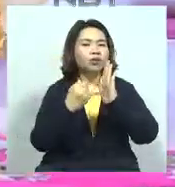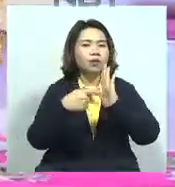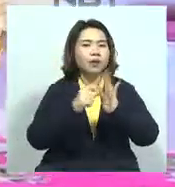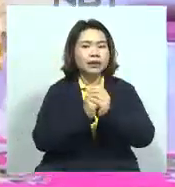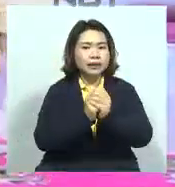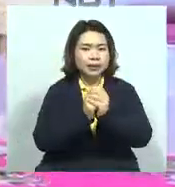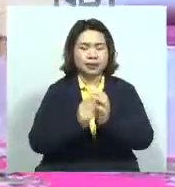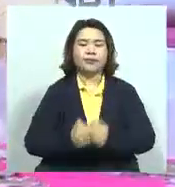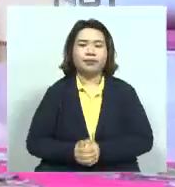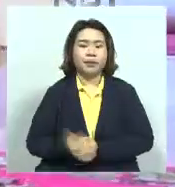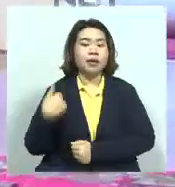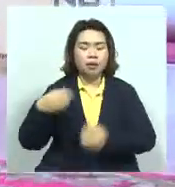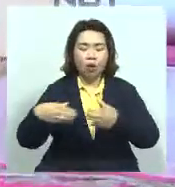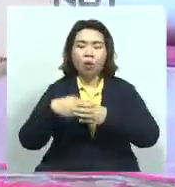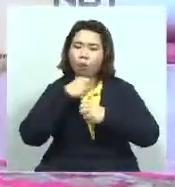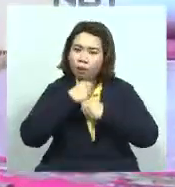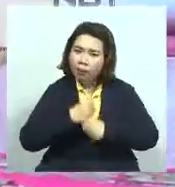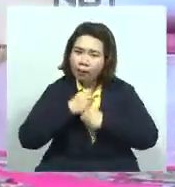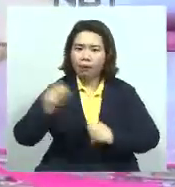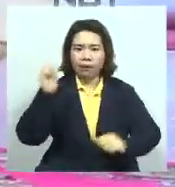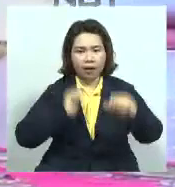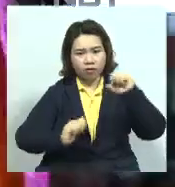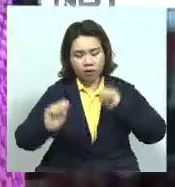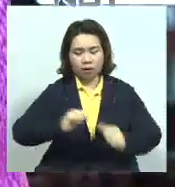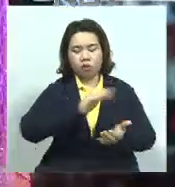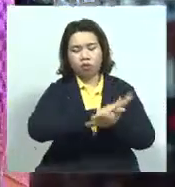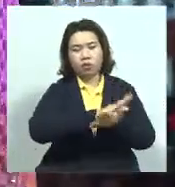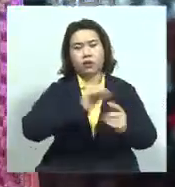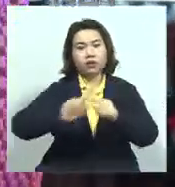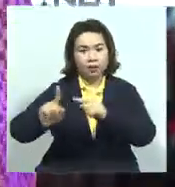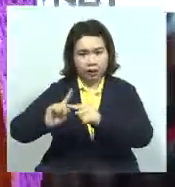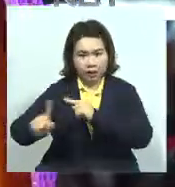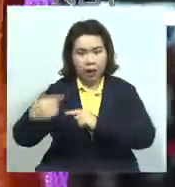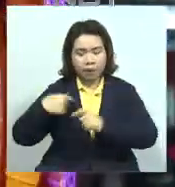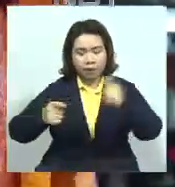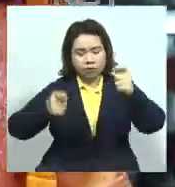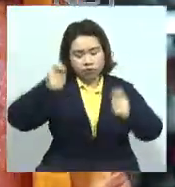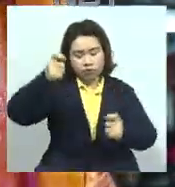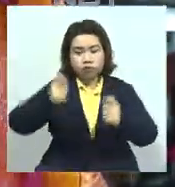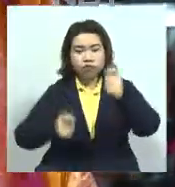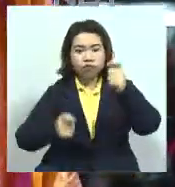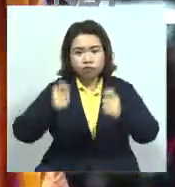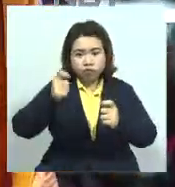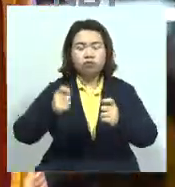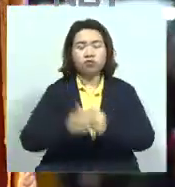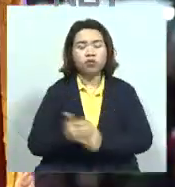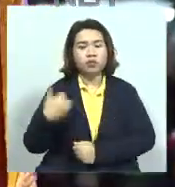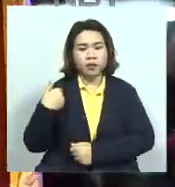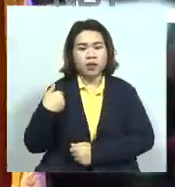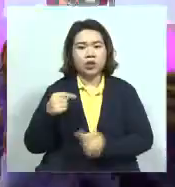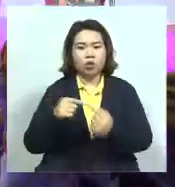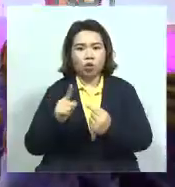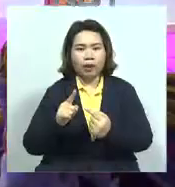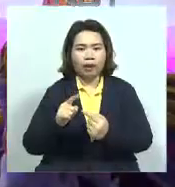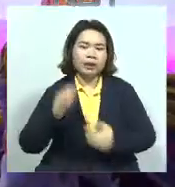เกียรติจากชมรมผู้สูงอายุและจากโรงเรียนต่างๆรวมถึงการแสดงหุ่นละครเล็กโจหลุยเรื่องรามเกียรติ์ตอน